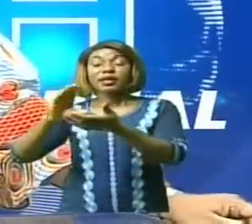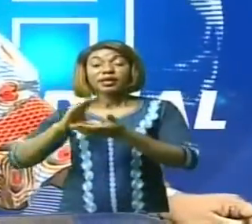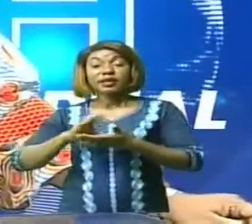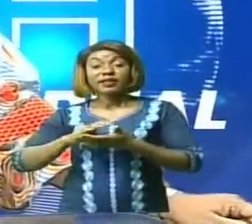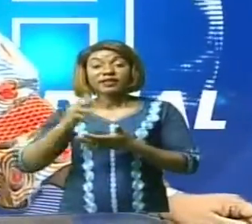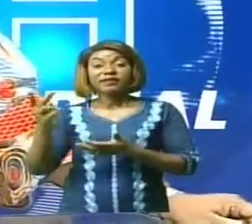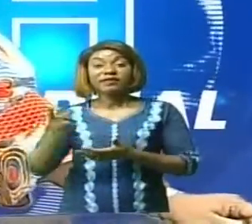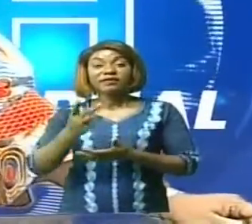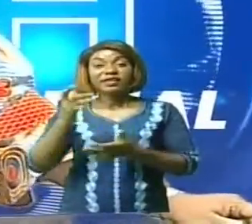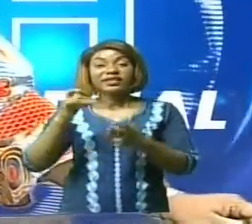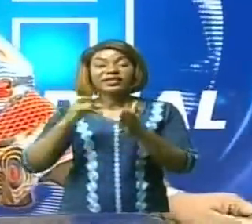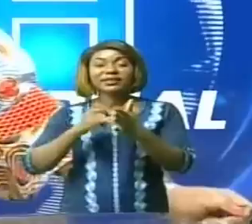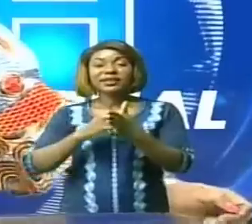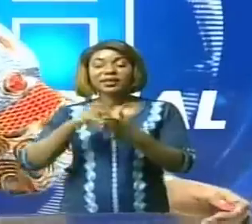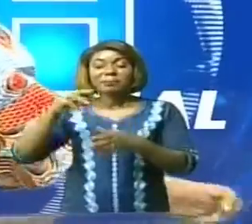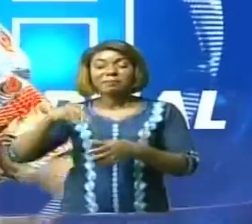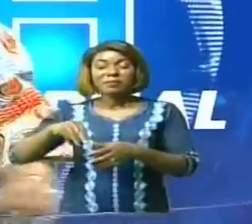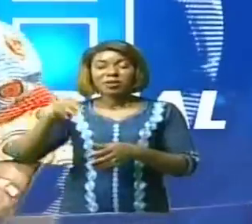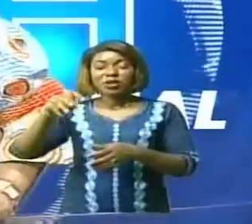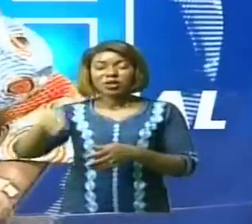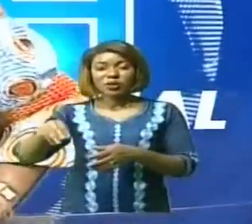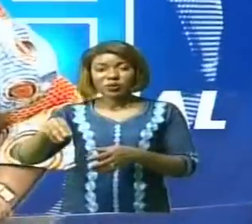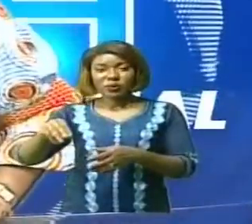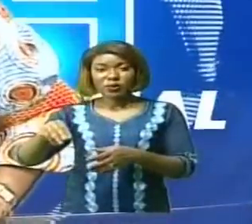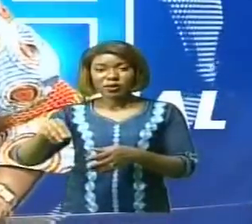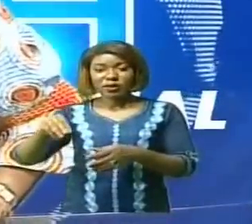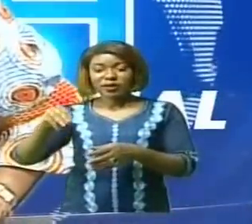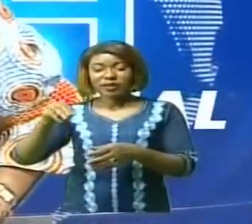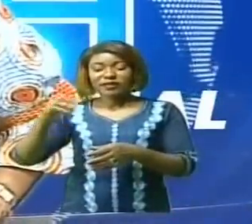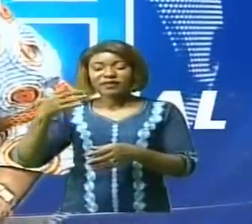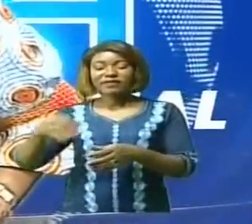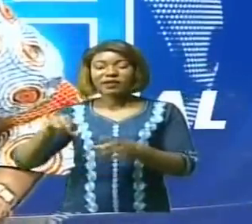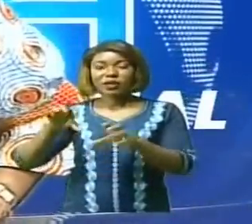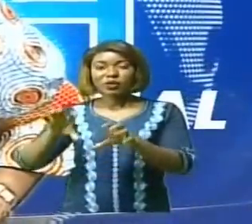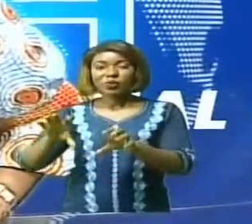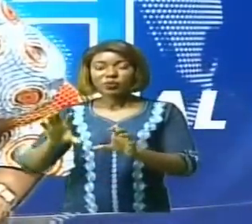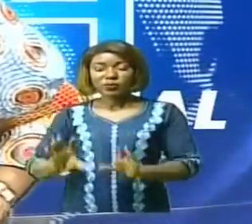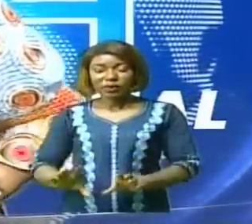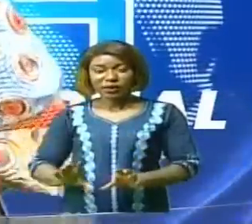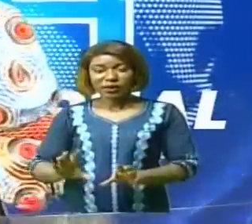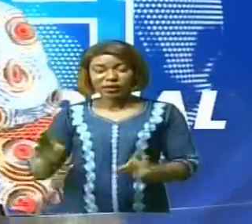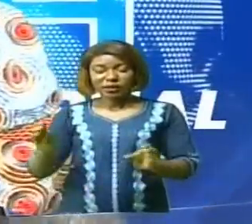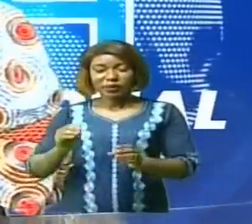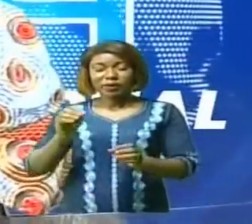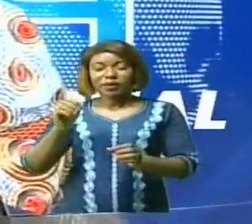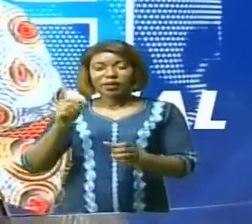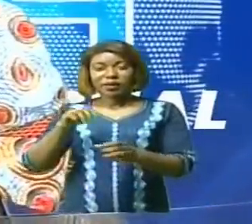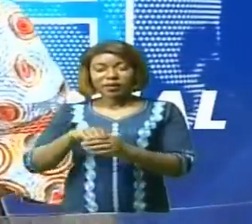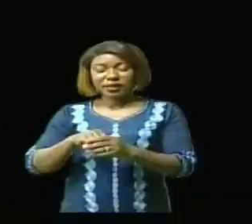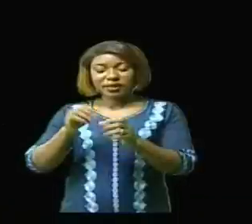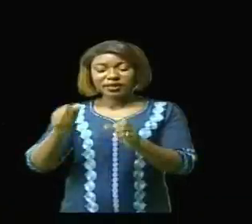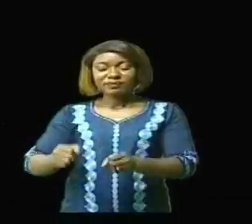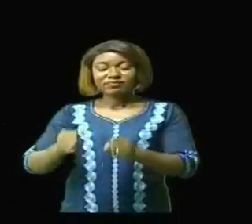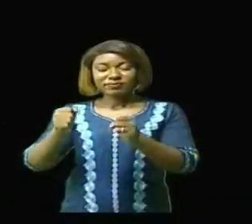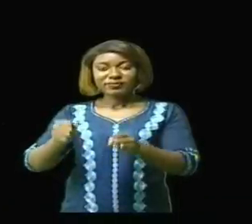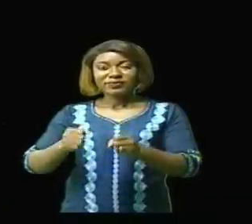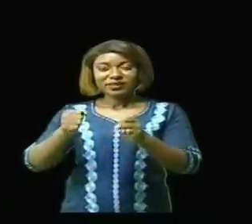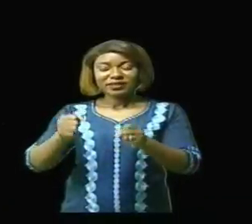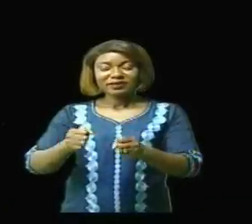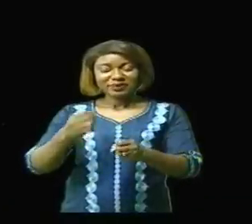avoir trouvé en ordre une combinaison des trois premiers chevaux de la course. Serge Marlemata pour les détails.